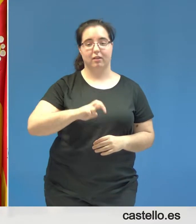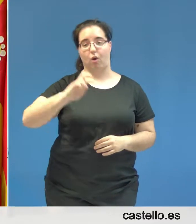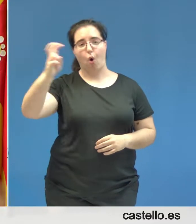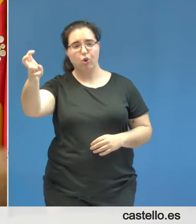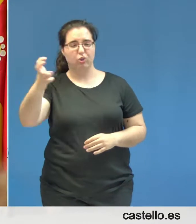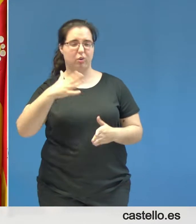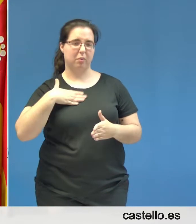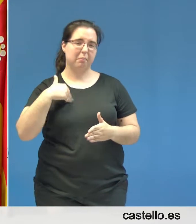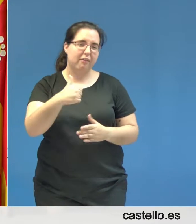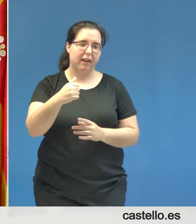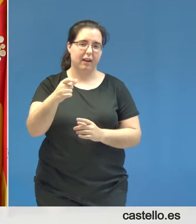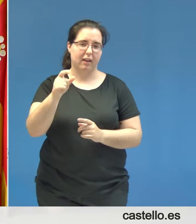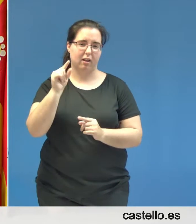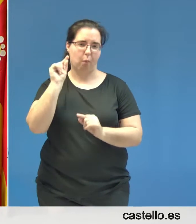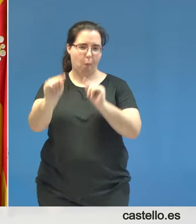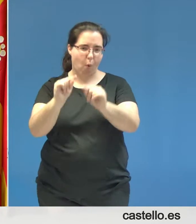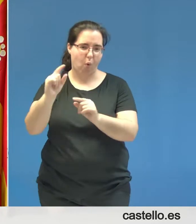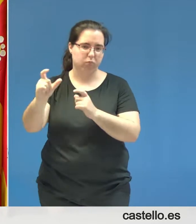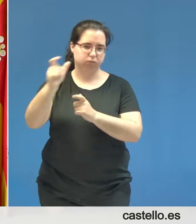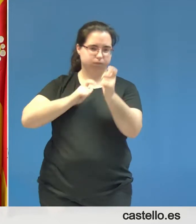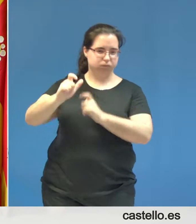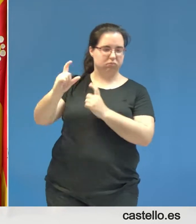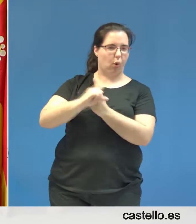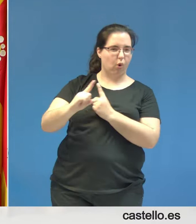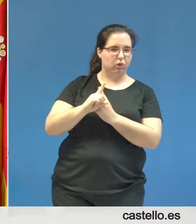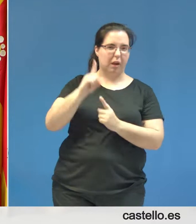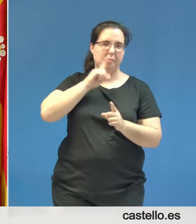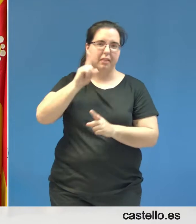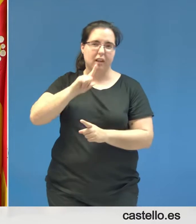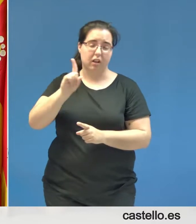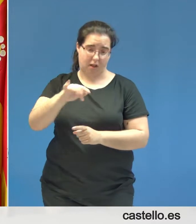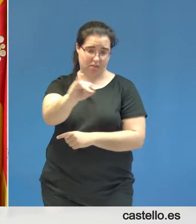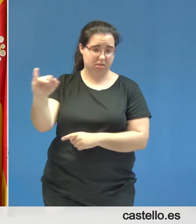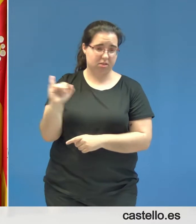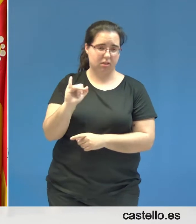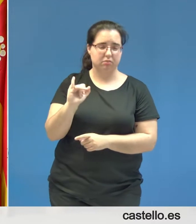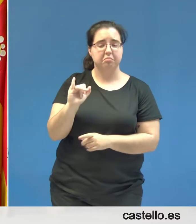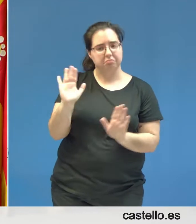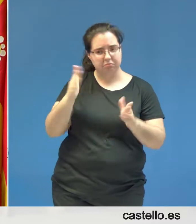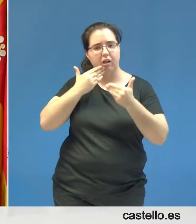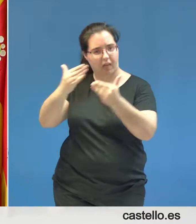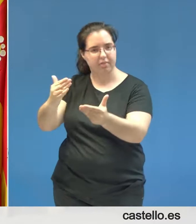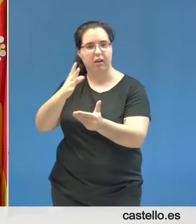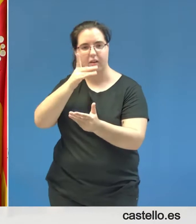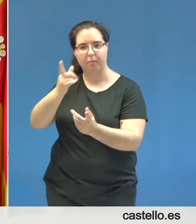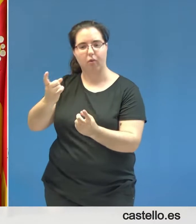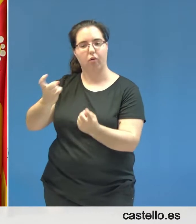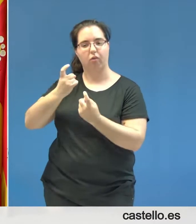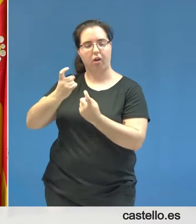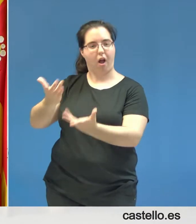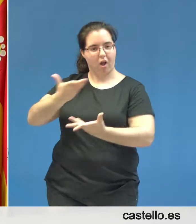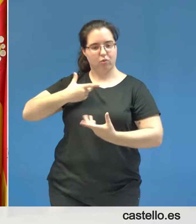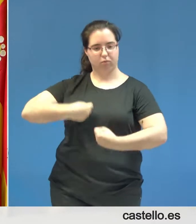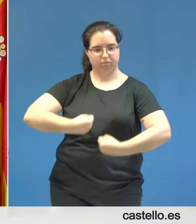l'insult, l'amenaça i la mentida, que també n'hi ha a esta casa, gràcies també perquè ens han ensenyat a ser una mica més fortes. Gràcies